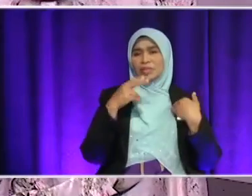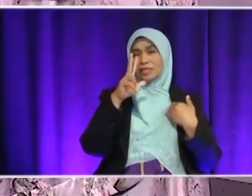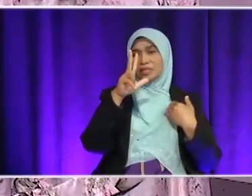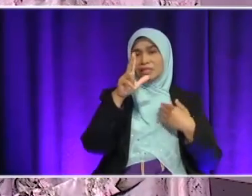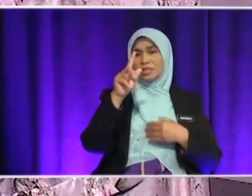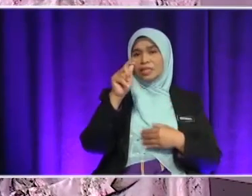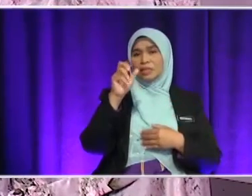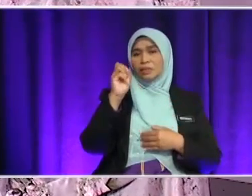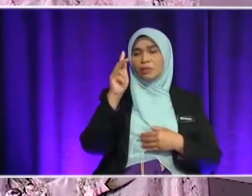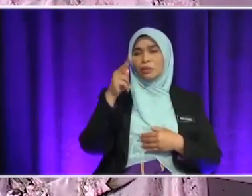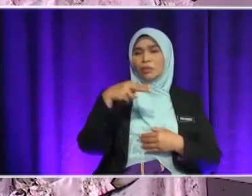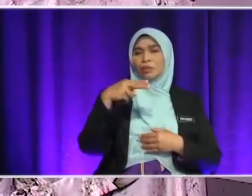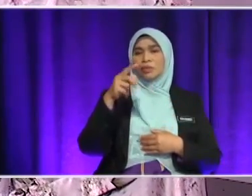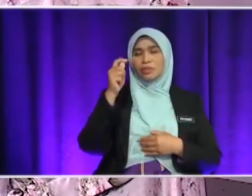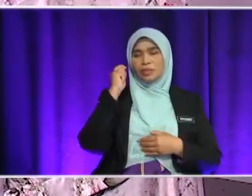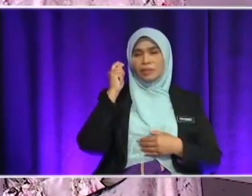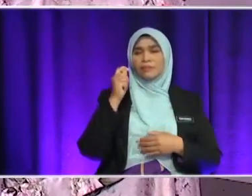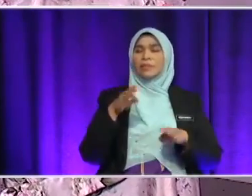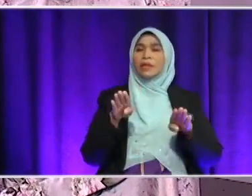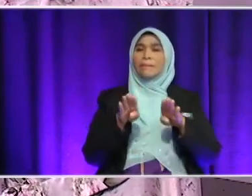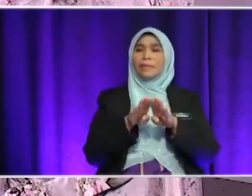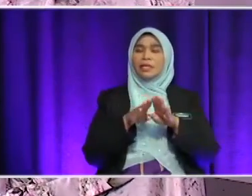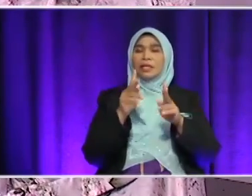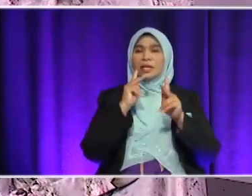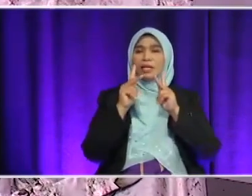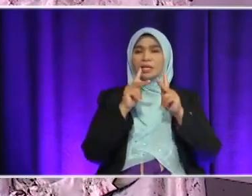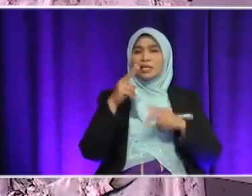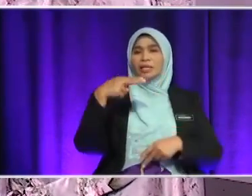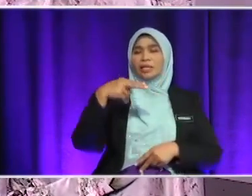juga Ahmad bin Ibrahim sebagaimana kata-kata